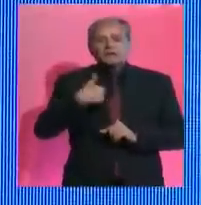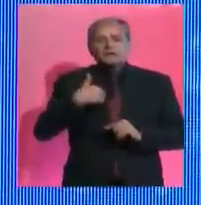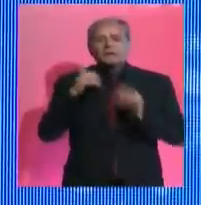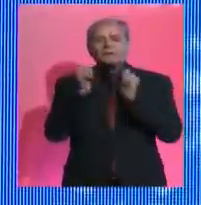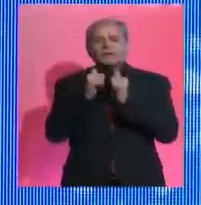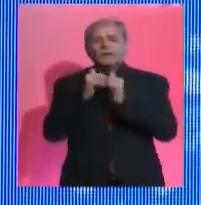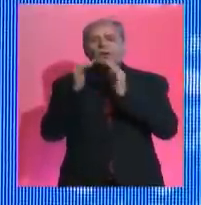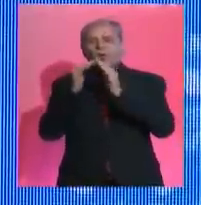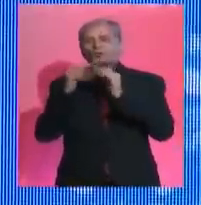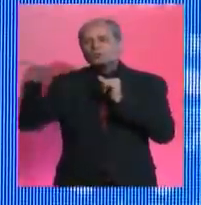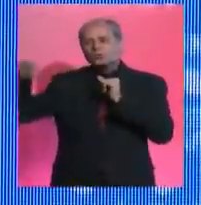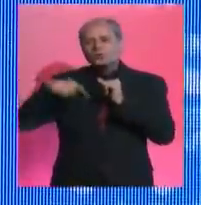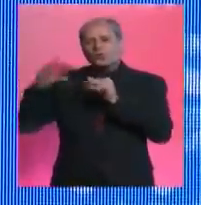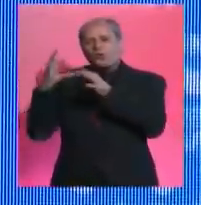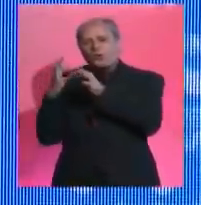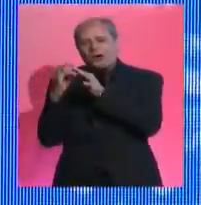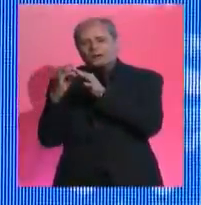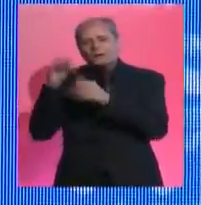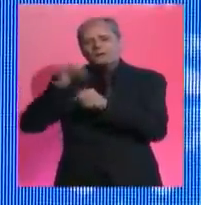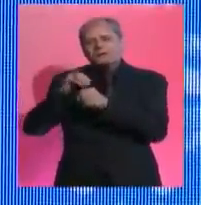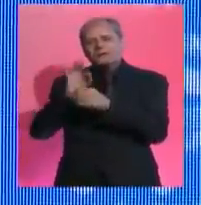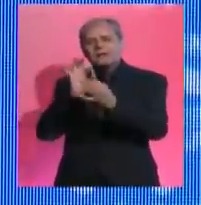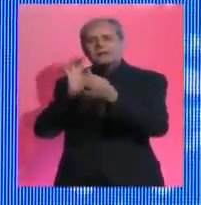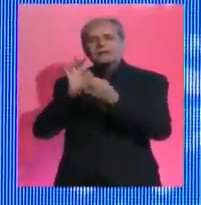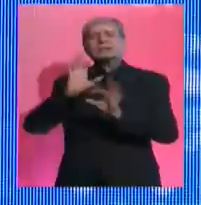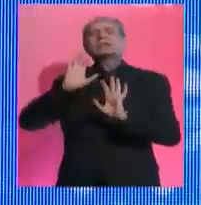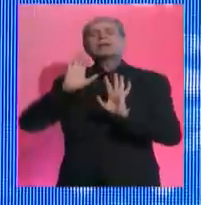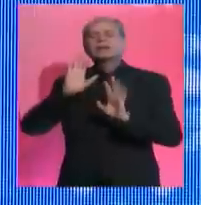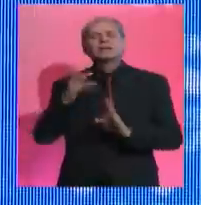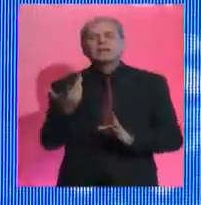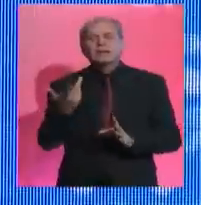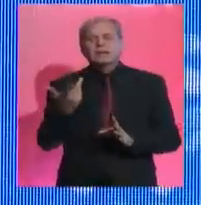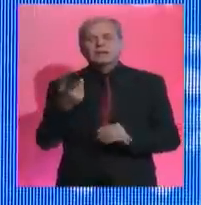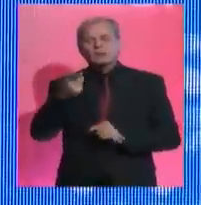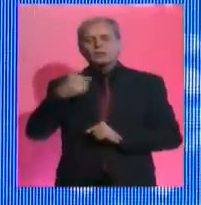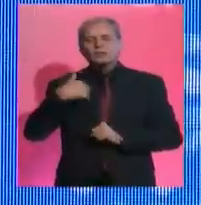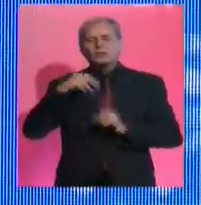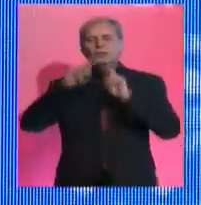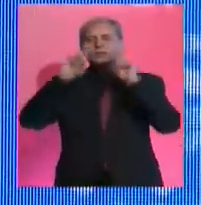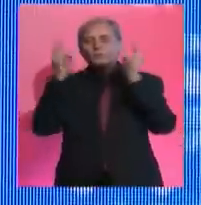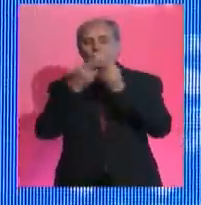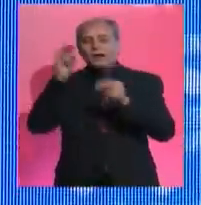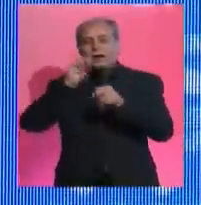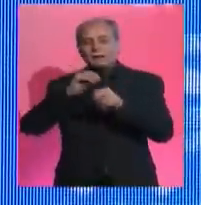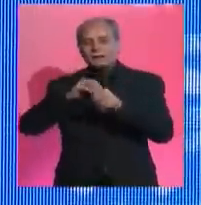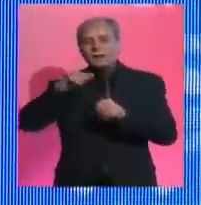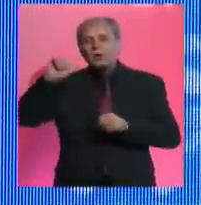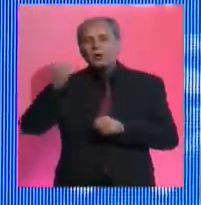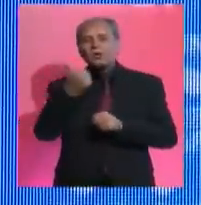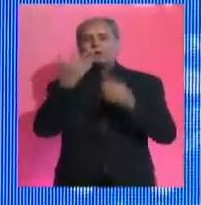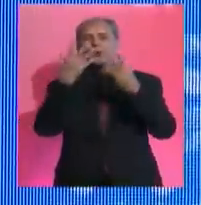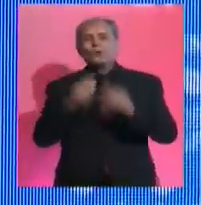komşularımızla kurmamız gereken beşeri ilişkiyi değil aynı zamanda uluslararası ilişkilerin